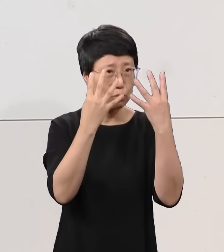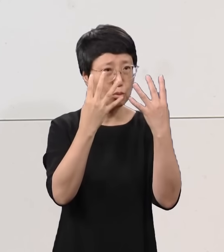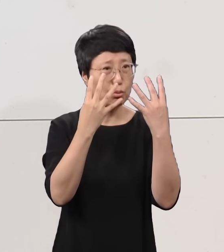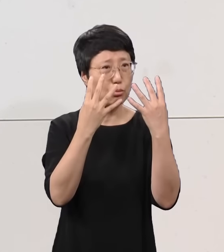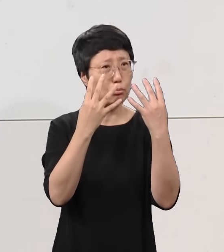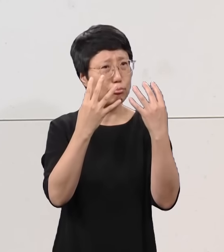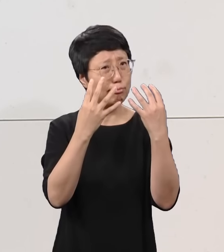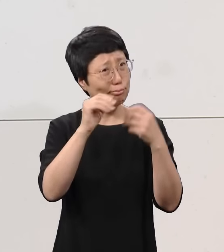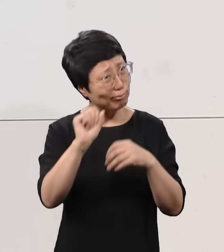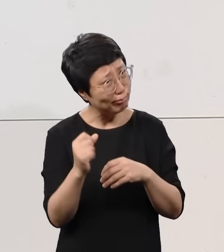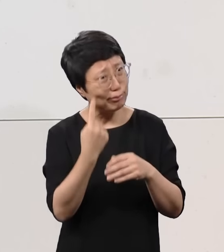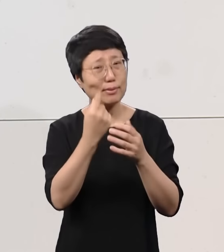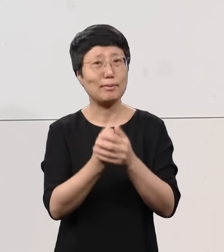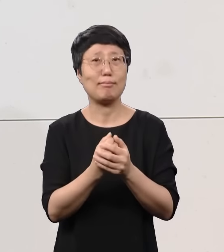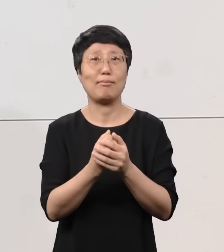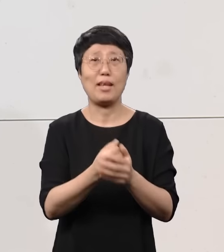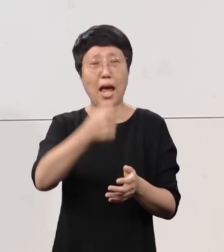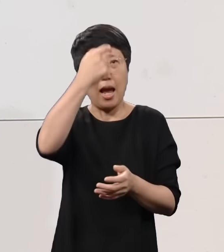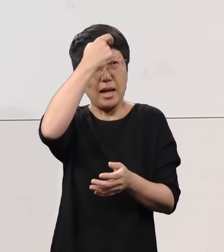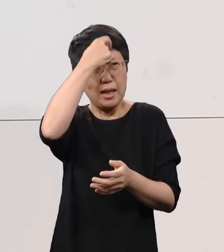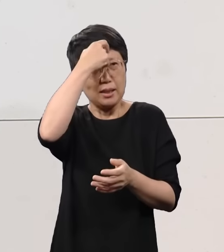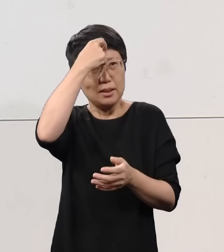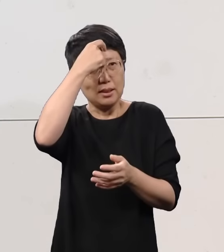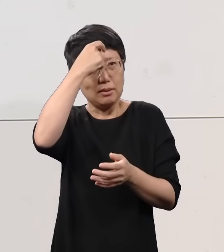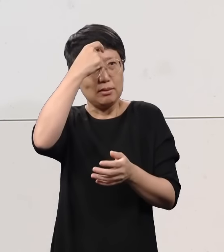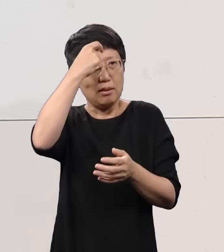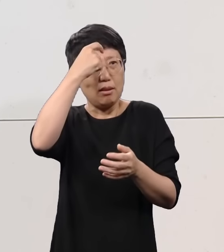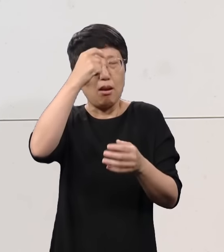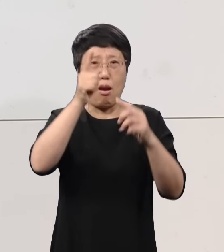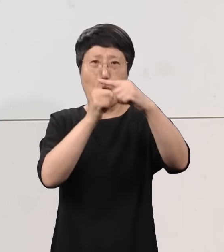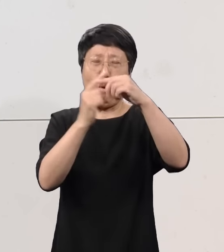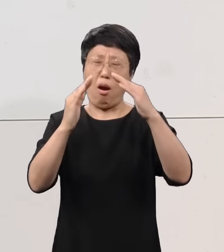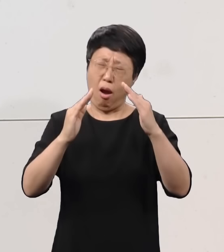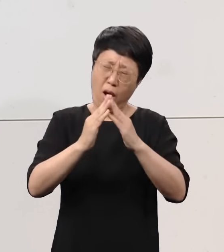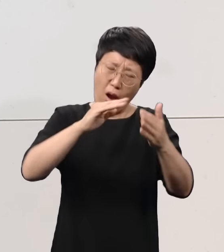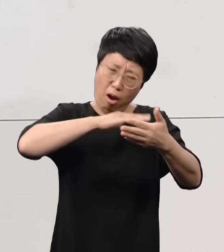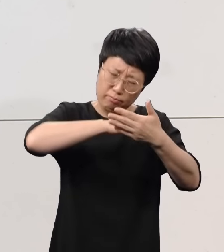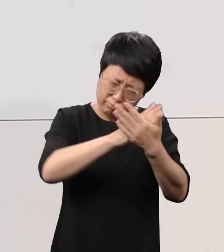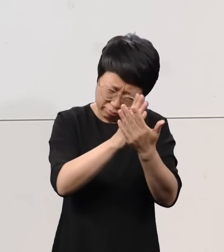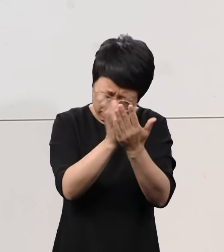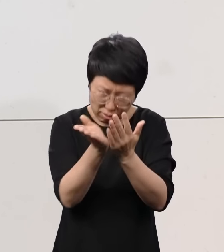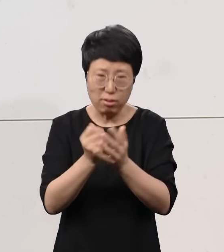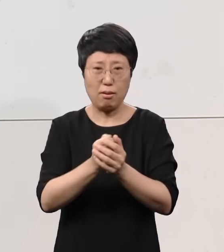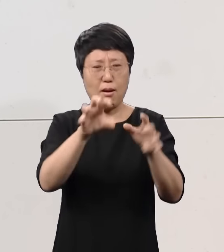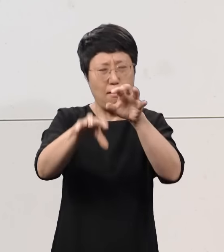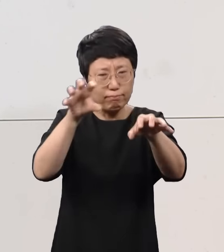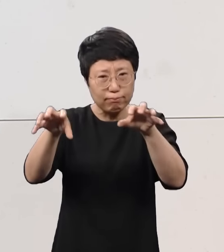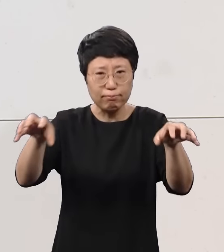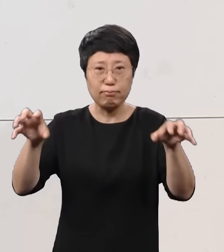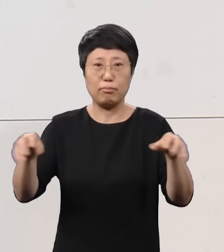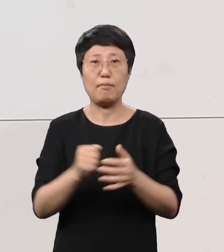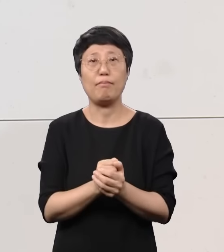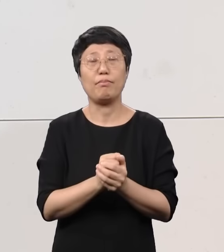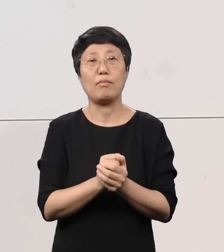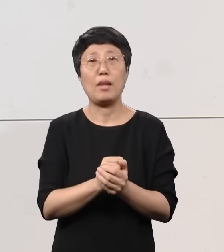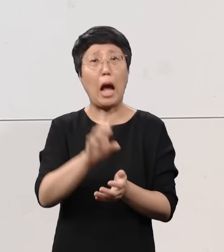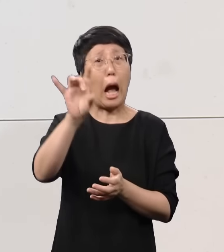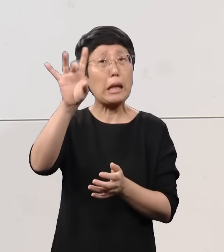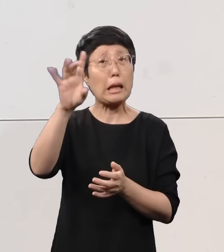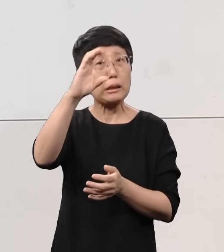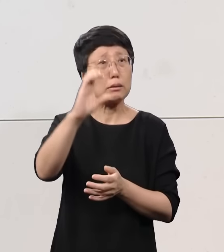있어서인지 많은 수많은 개신교이 모든 종파들이 다 있습니다 그런데도 불구하고 우리